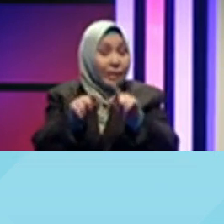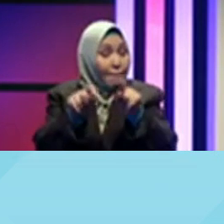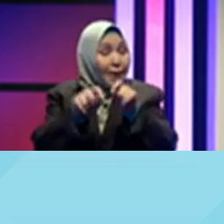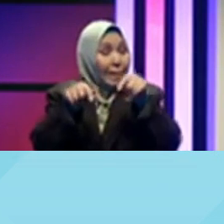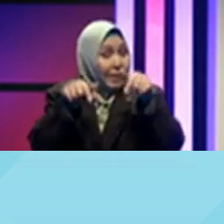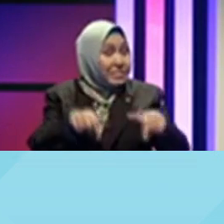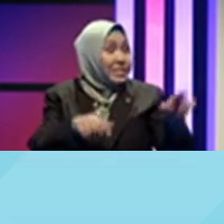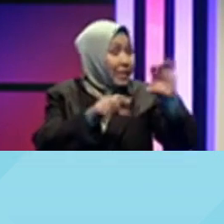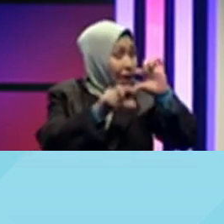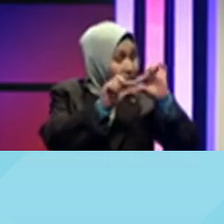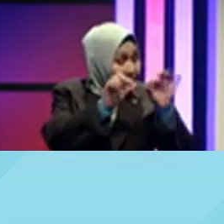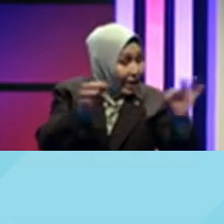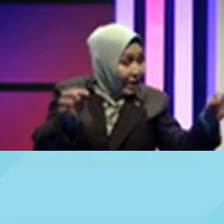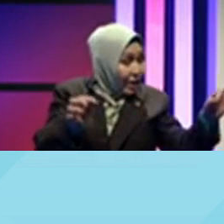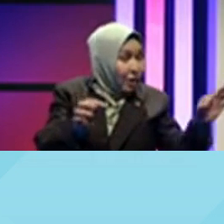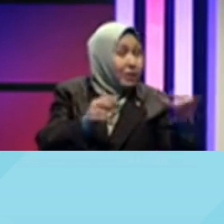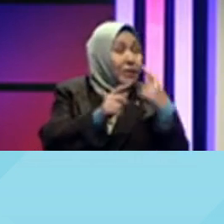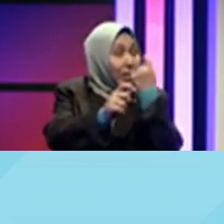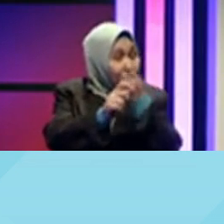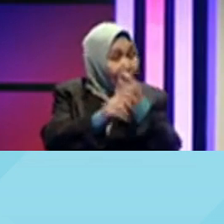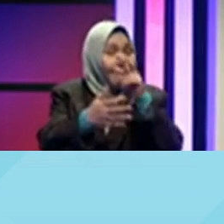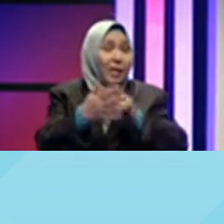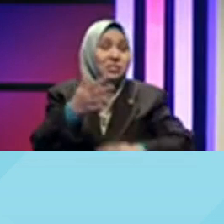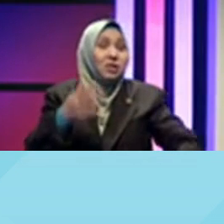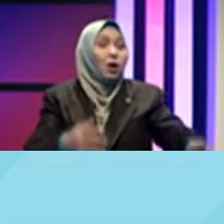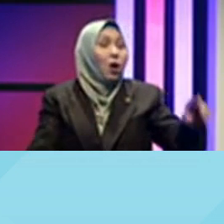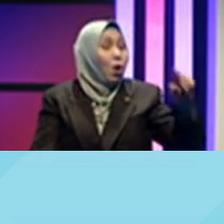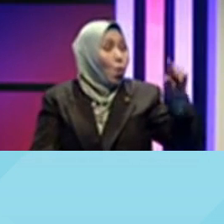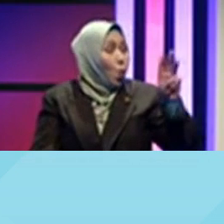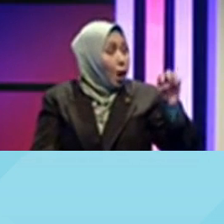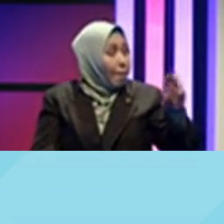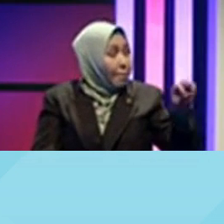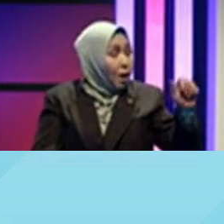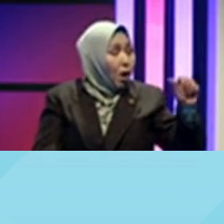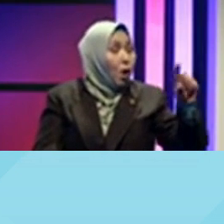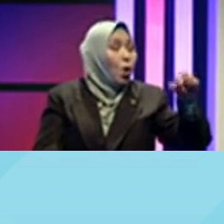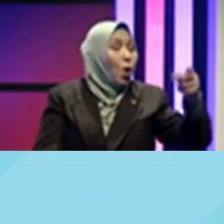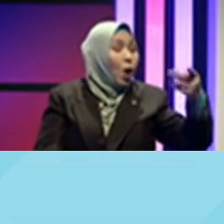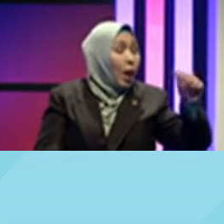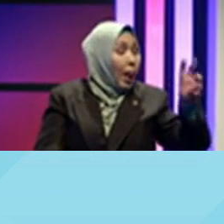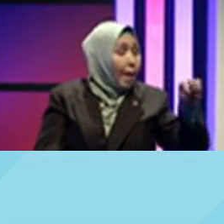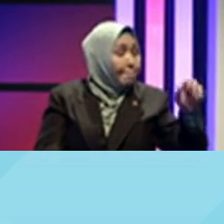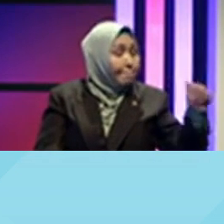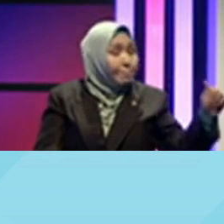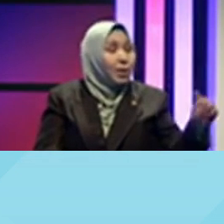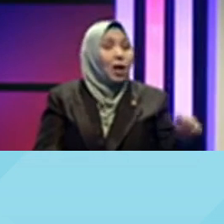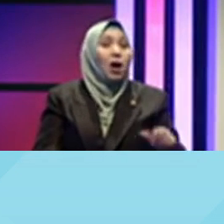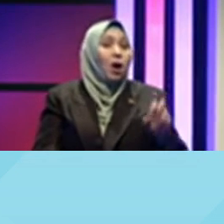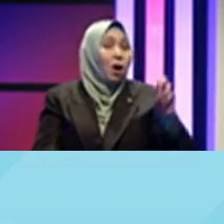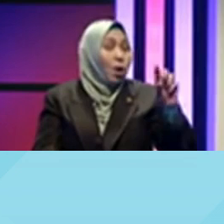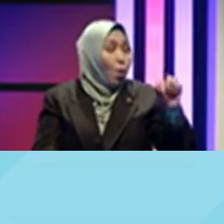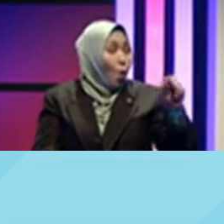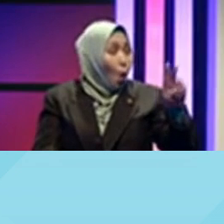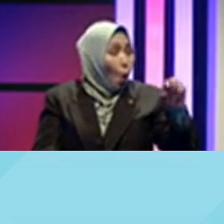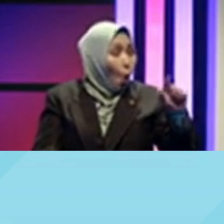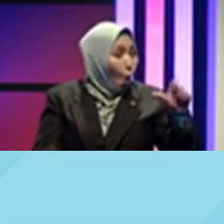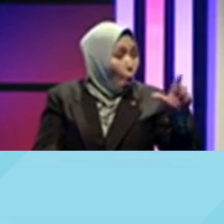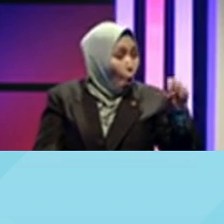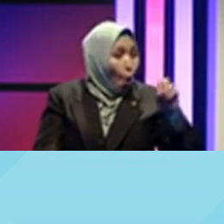ini kita tetap baca dengan nipis warna wollen namun tidak boleh kita baca wow ne